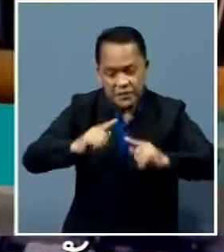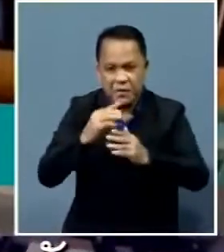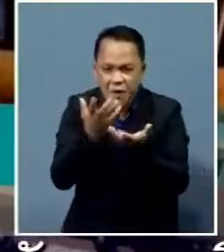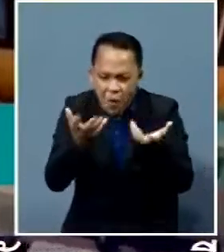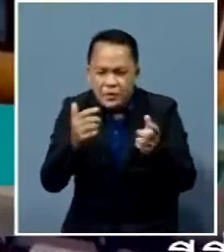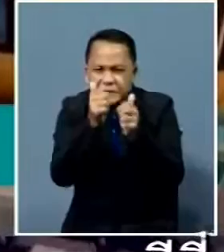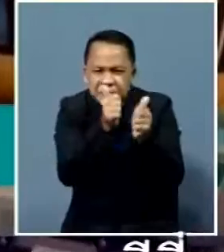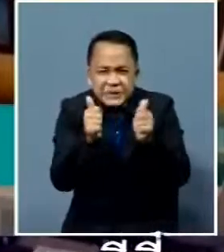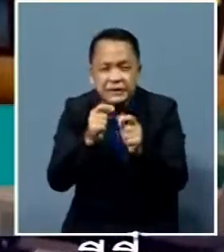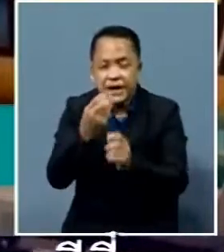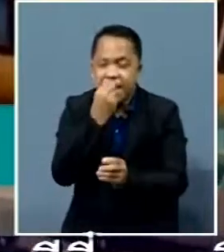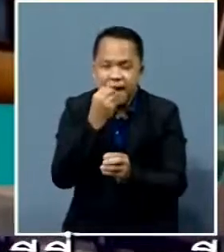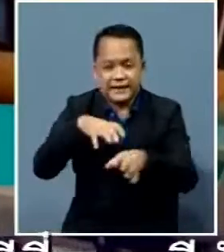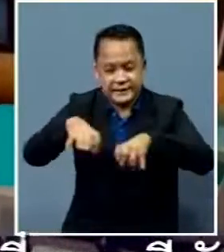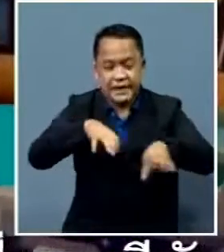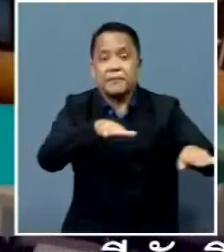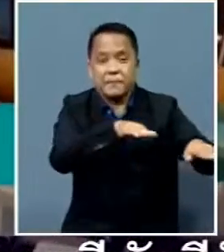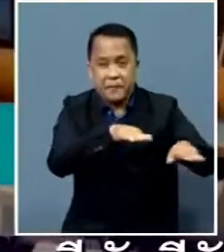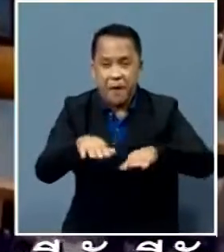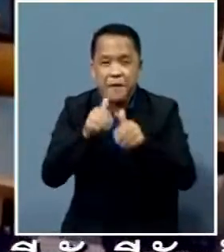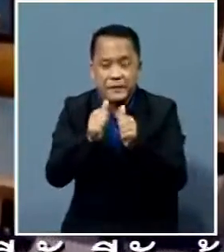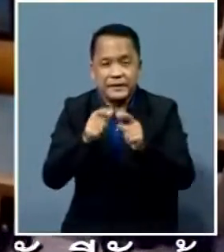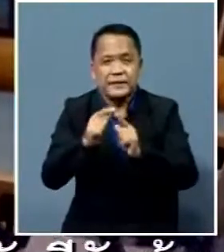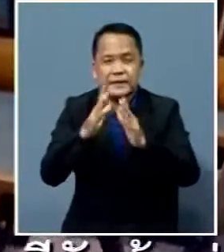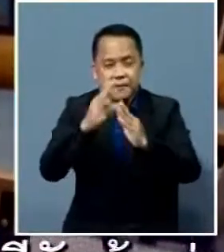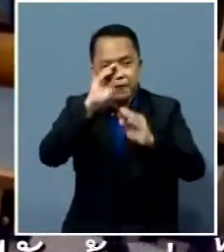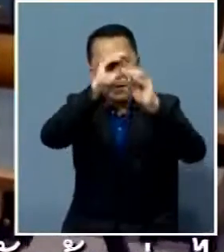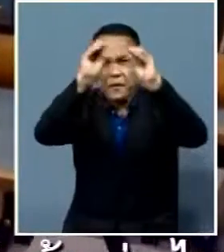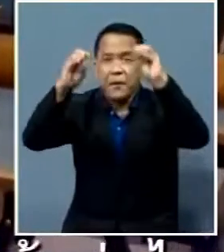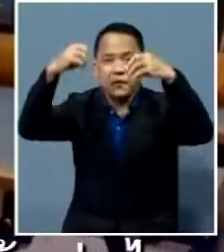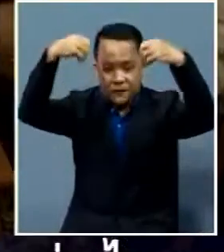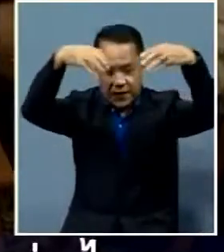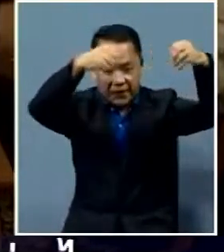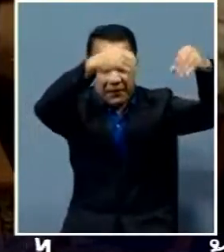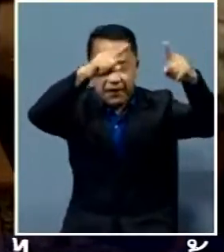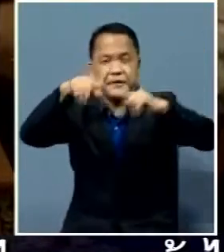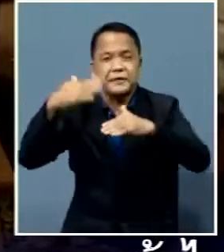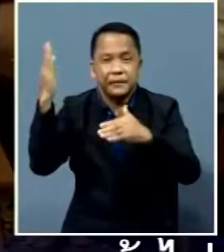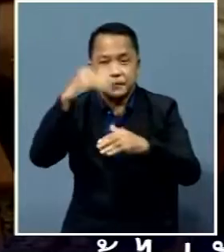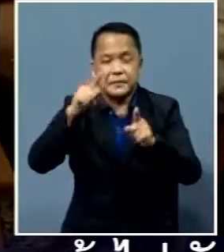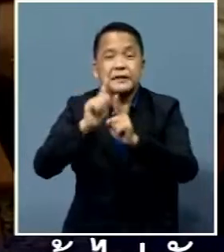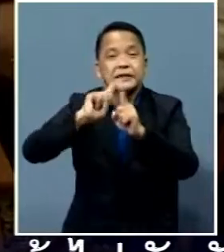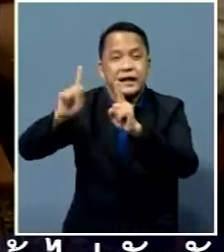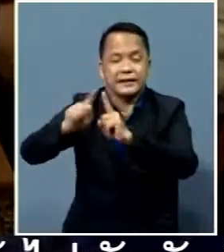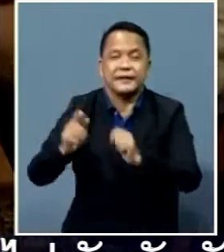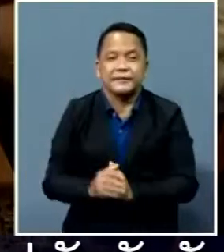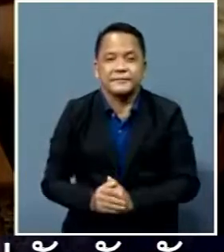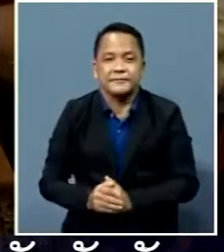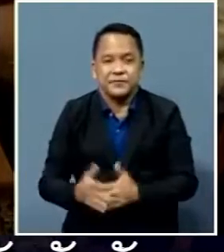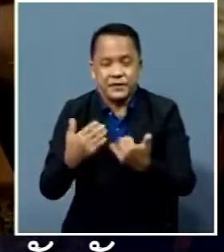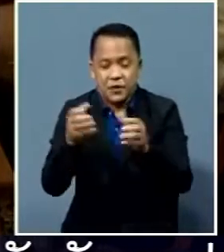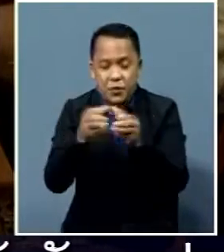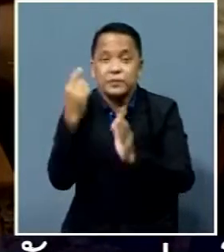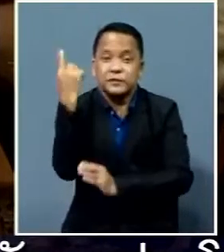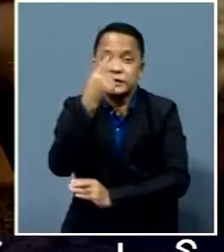สิ่งอำนวยความสะดวกมีอาหารที่จัดเตรียมไว้อย่างประณีตและตกแต่งสถานที่ด้วยโคมไฟเพื่อสร้างบรรยากาศหลากหลายรูปแบบ